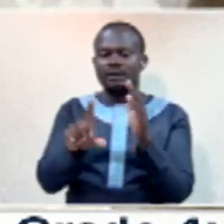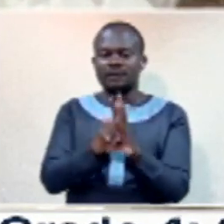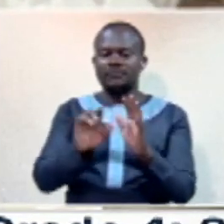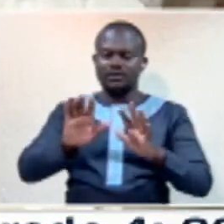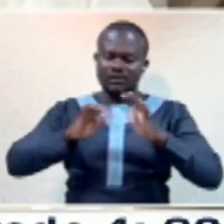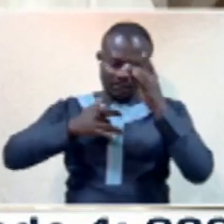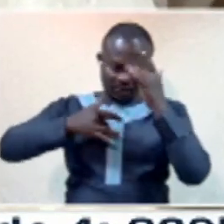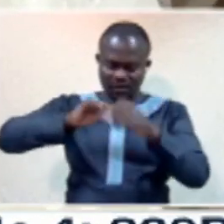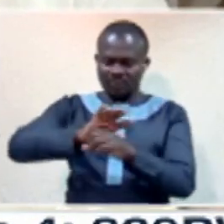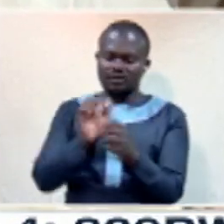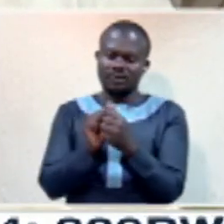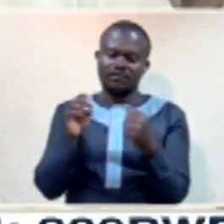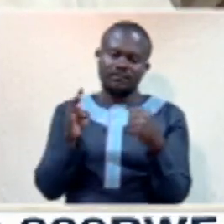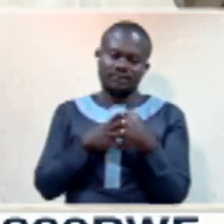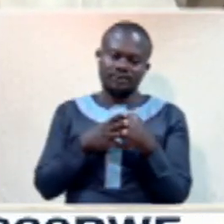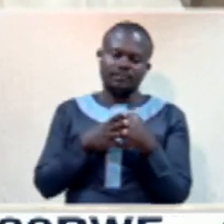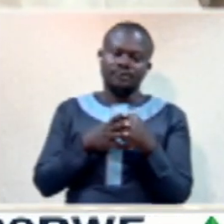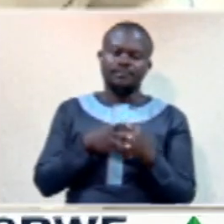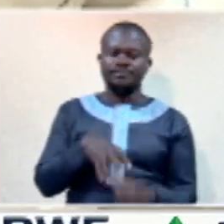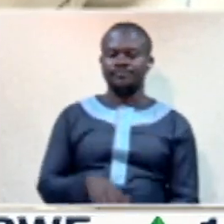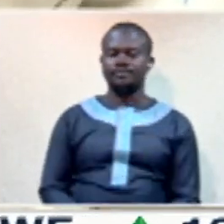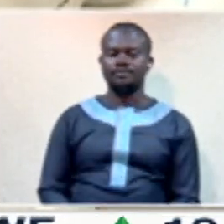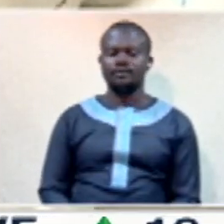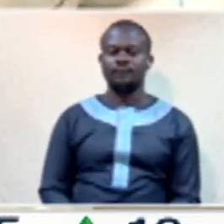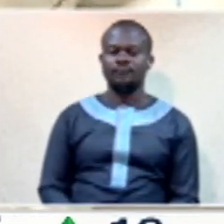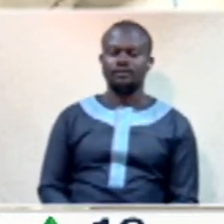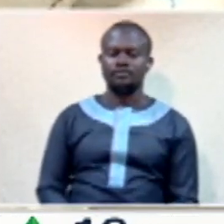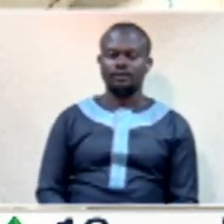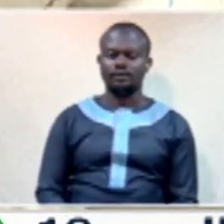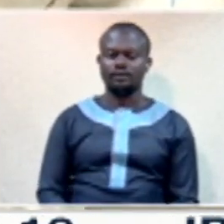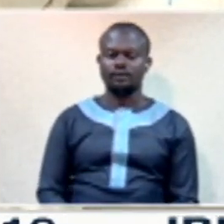yo kwirinda icyorezo cya COVID-19 Fiston Felix Abineza i Kigali